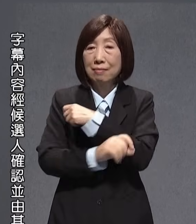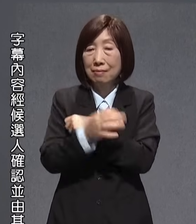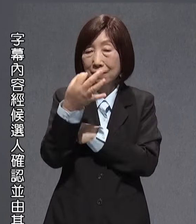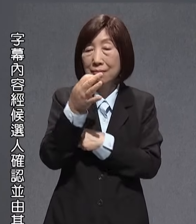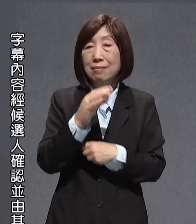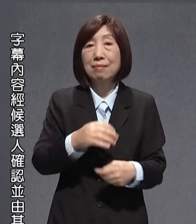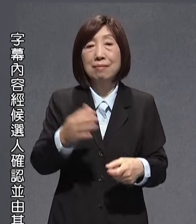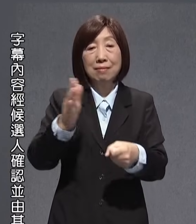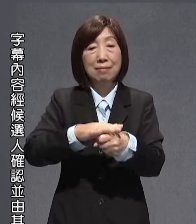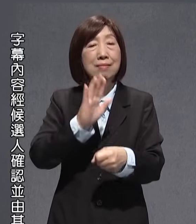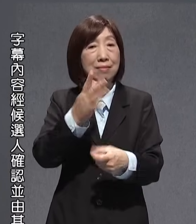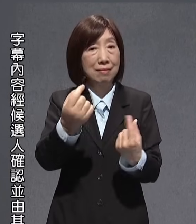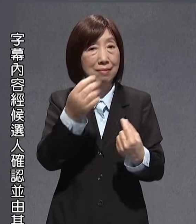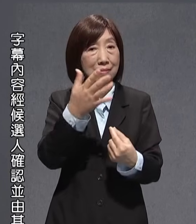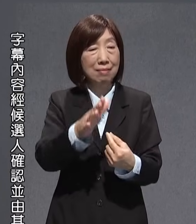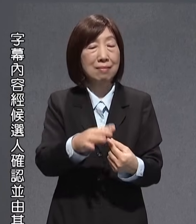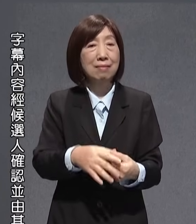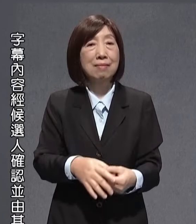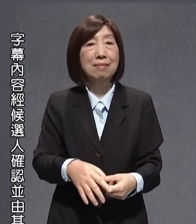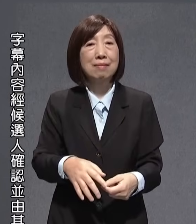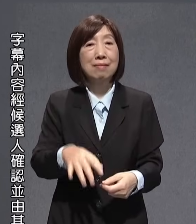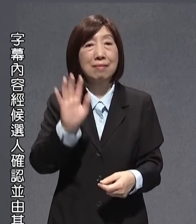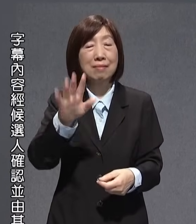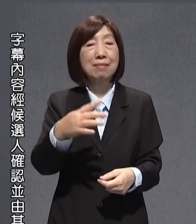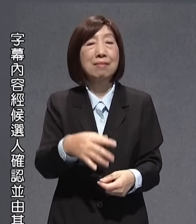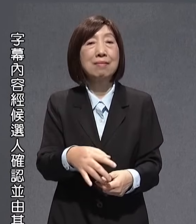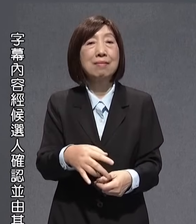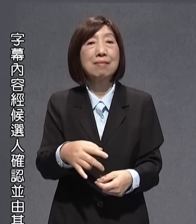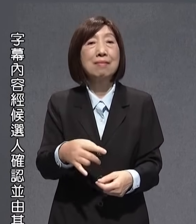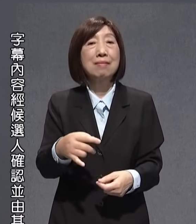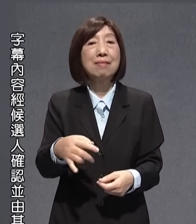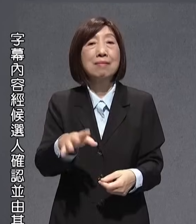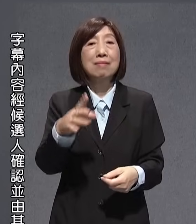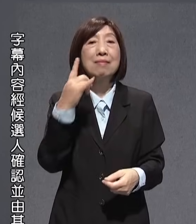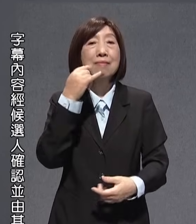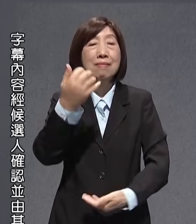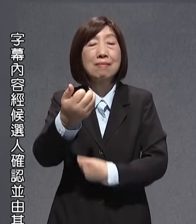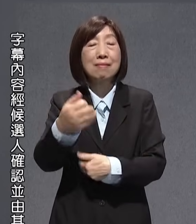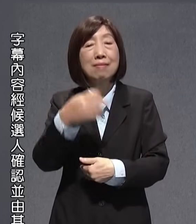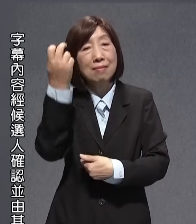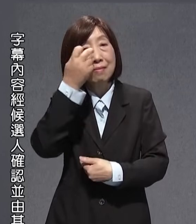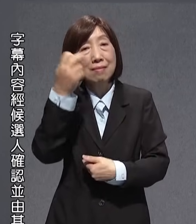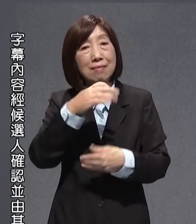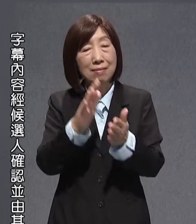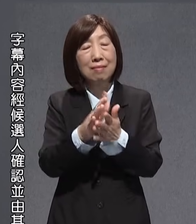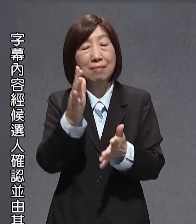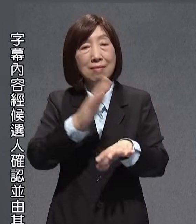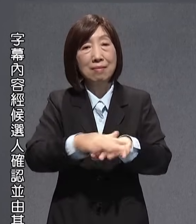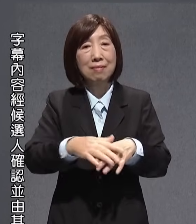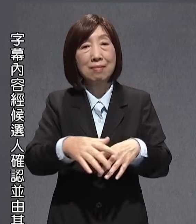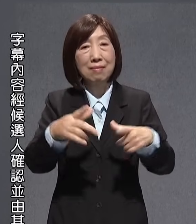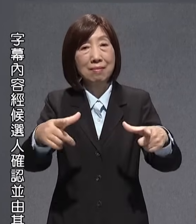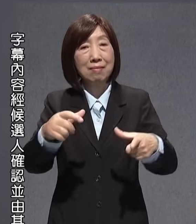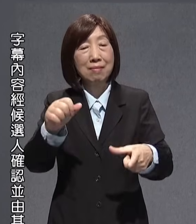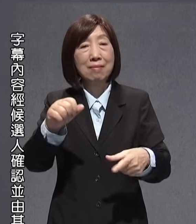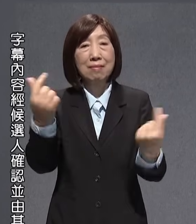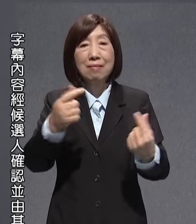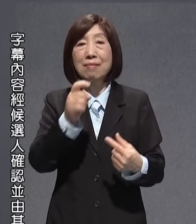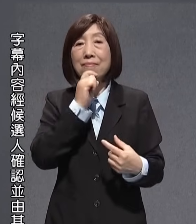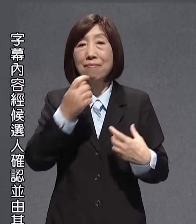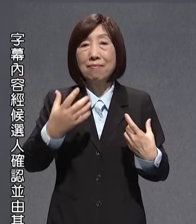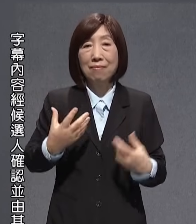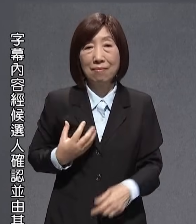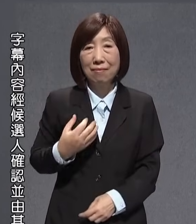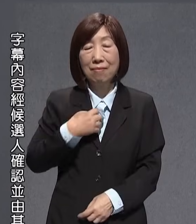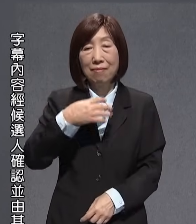补助，然后提供全方位母婴的亲善健康跟照顾，尤其。乳癌免